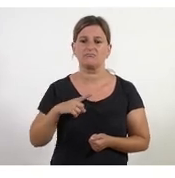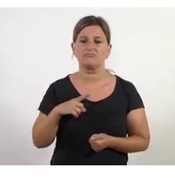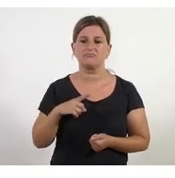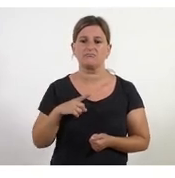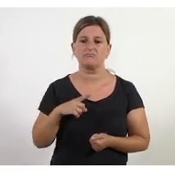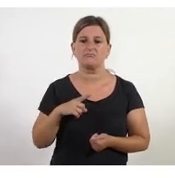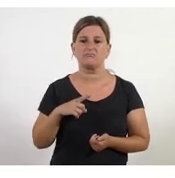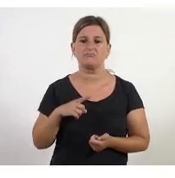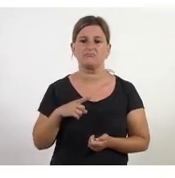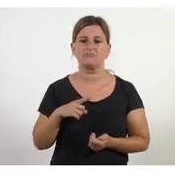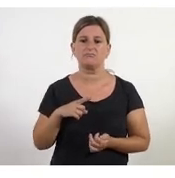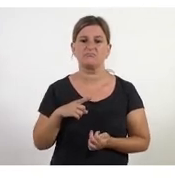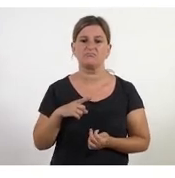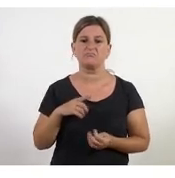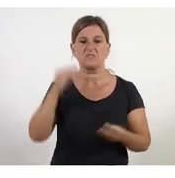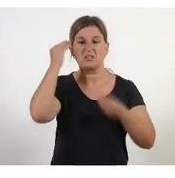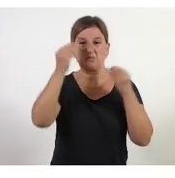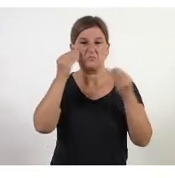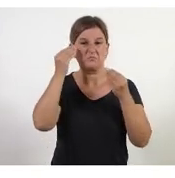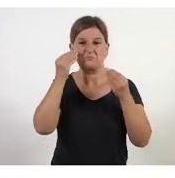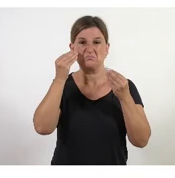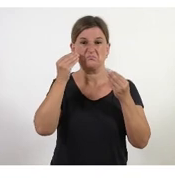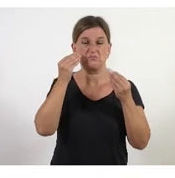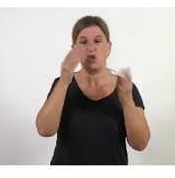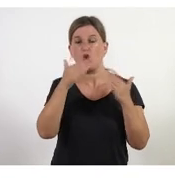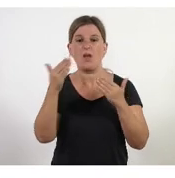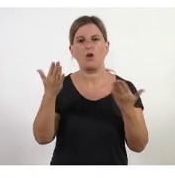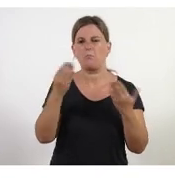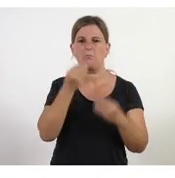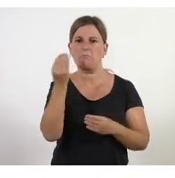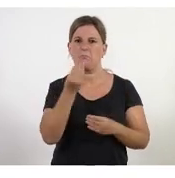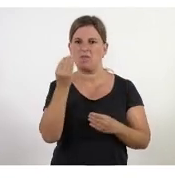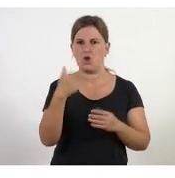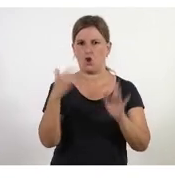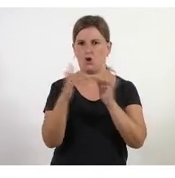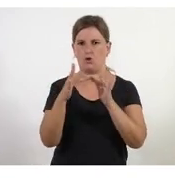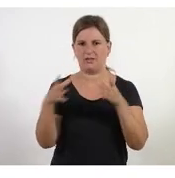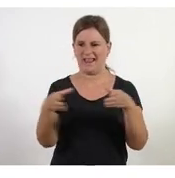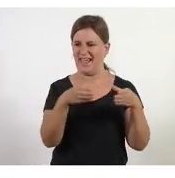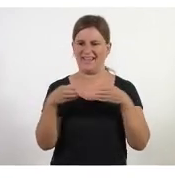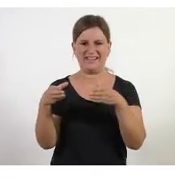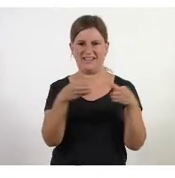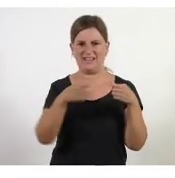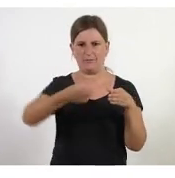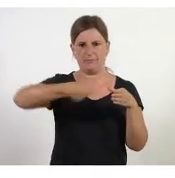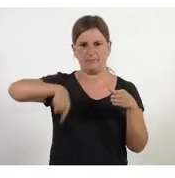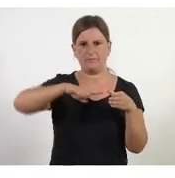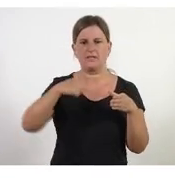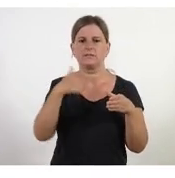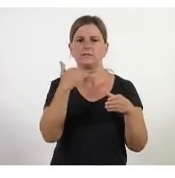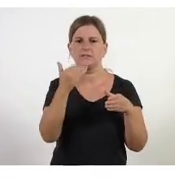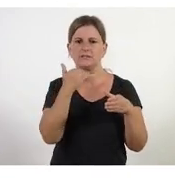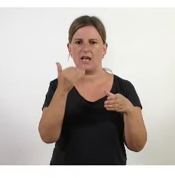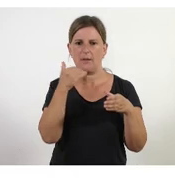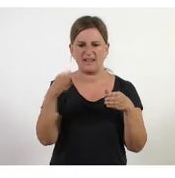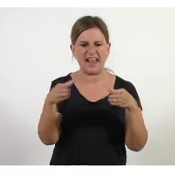punt d'aquests que hem comentat, en primer lloc jo parlaria amb el nostre equip, d'acord? Sapiguer